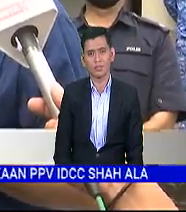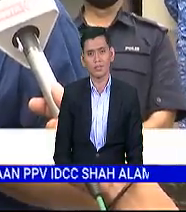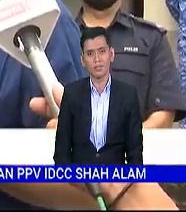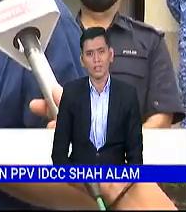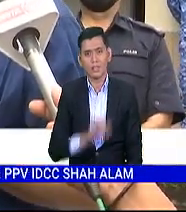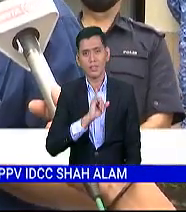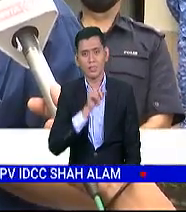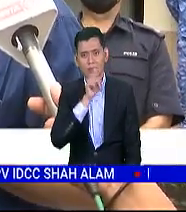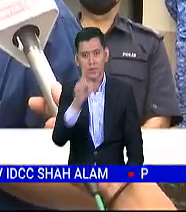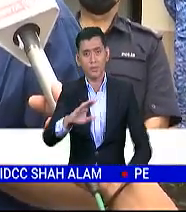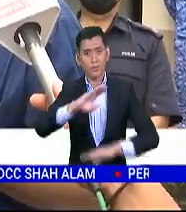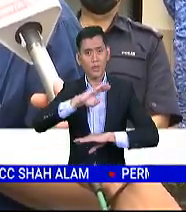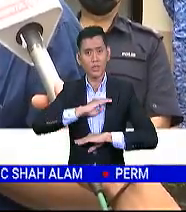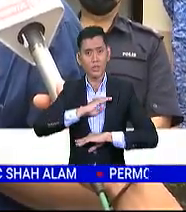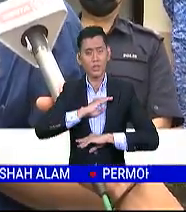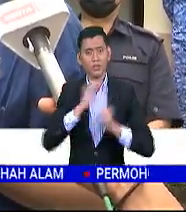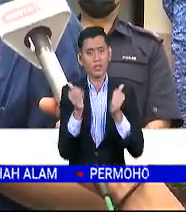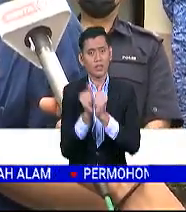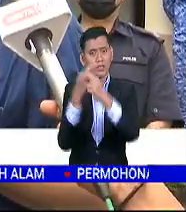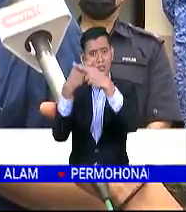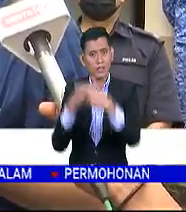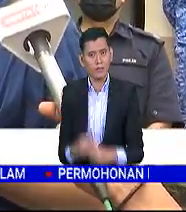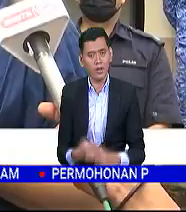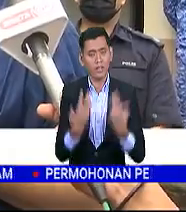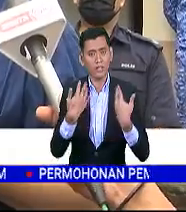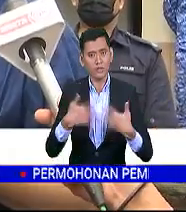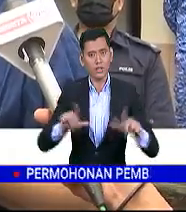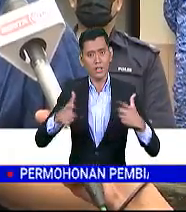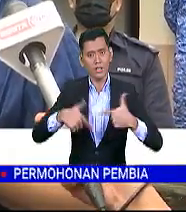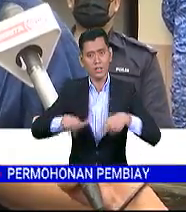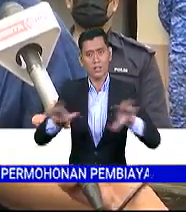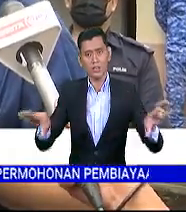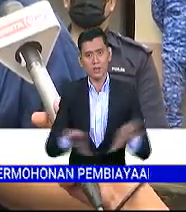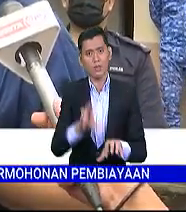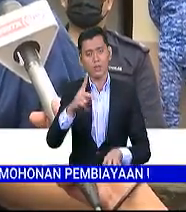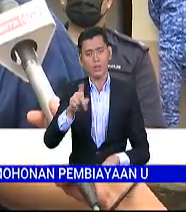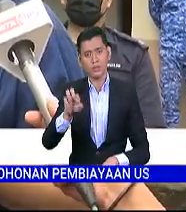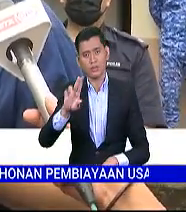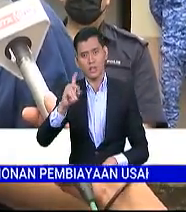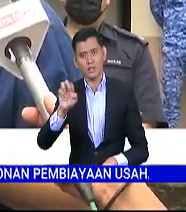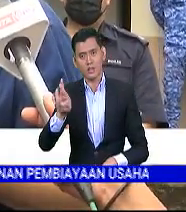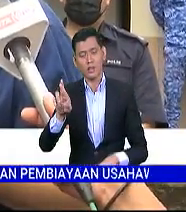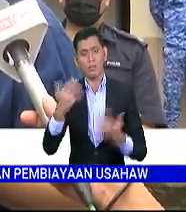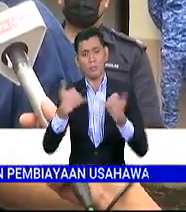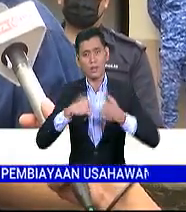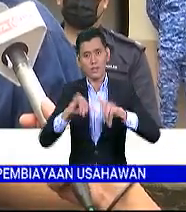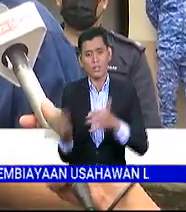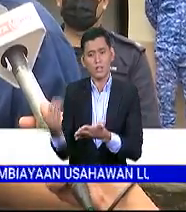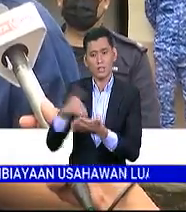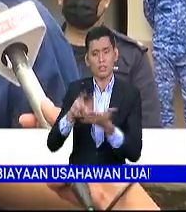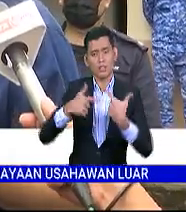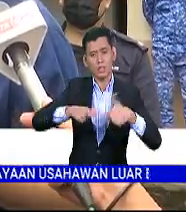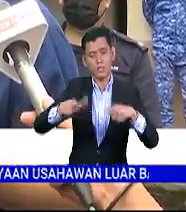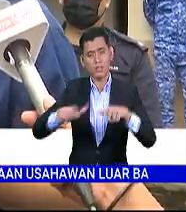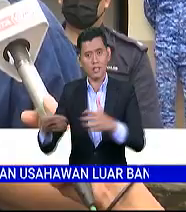Saya sangat berhati dengan kerja-kerja yang telah dilaksanakan oleh pihak kontraktor. Walaupun masih ada banyak lagi yang perlu